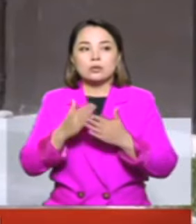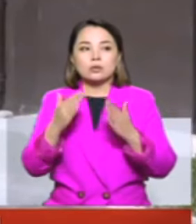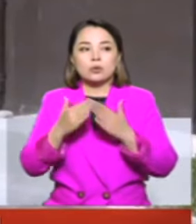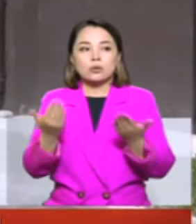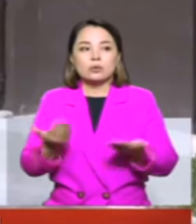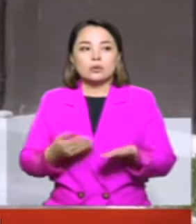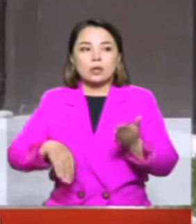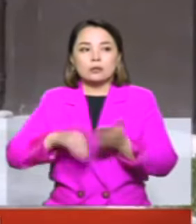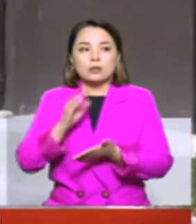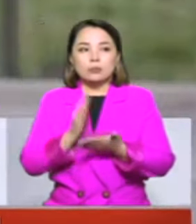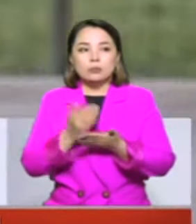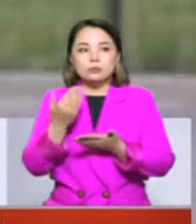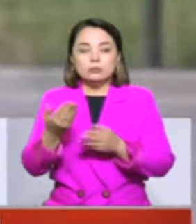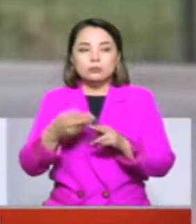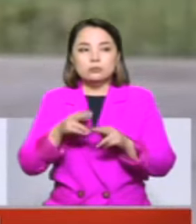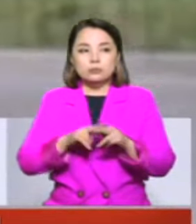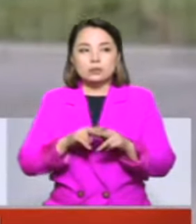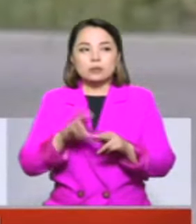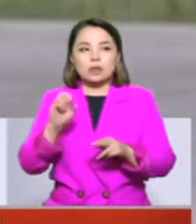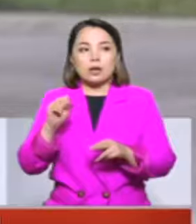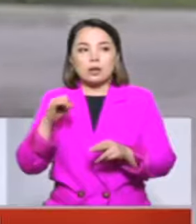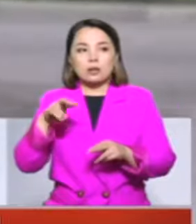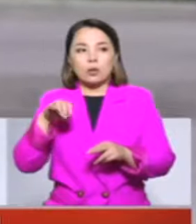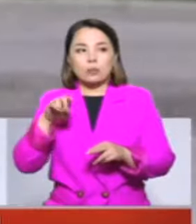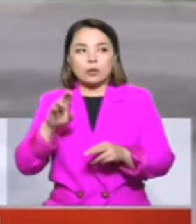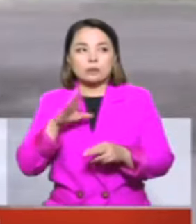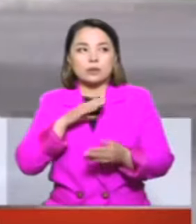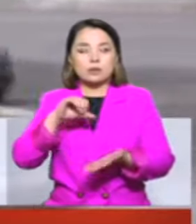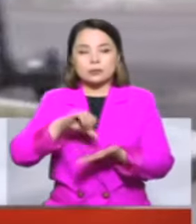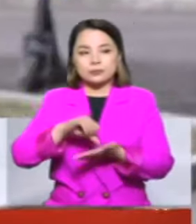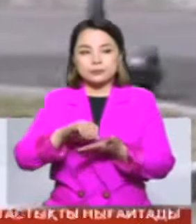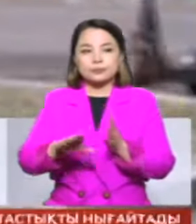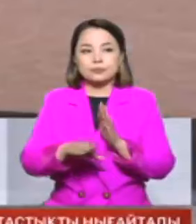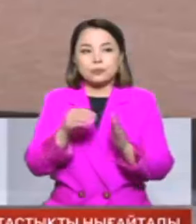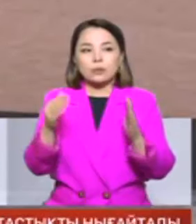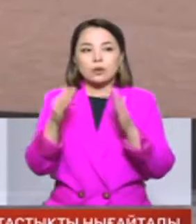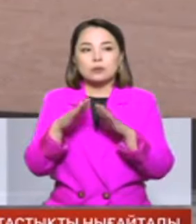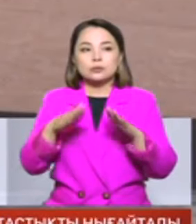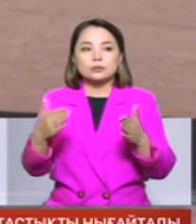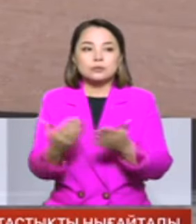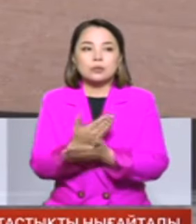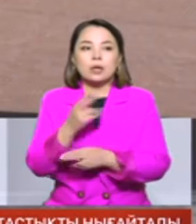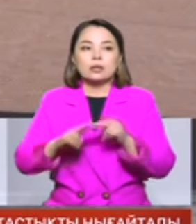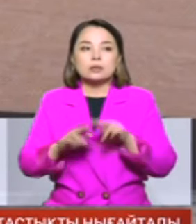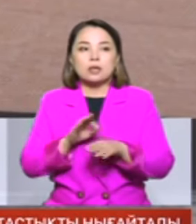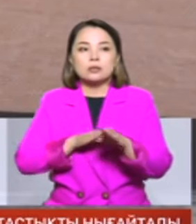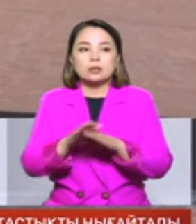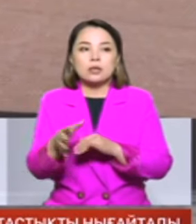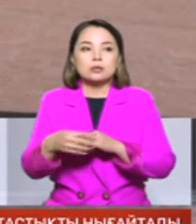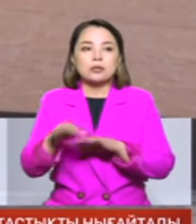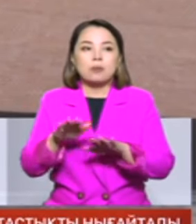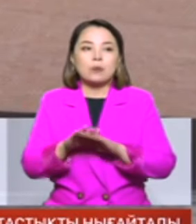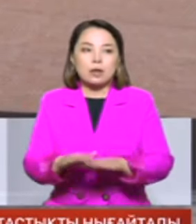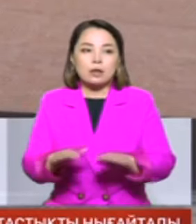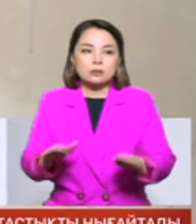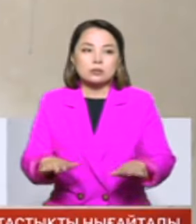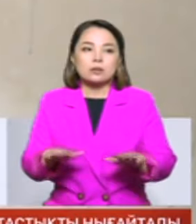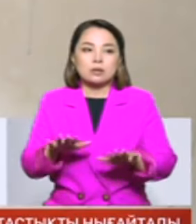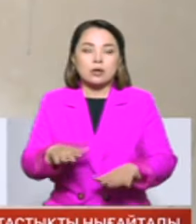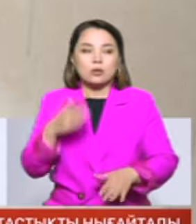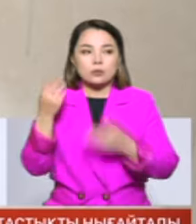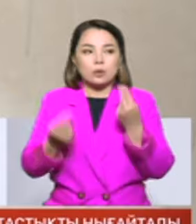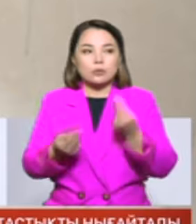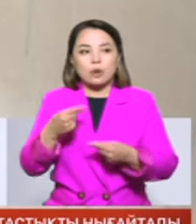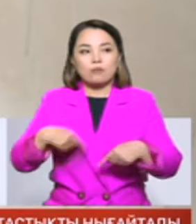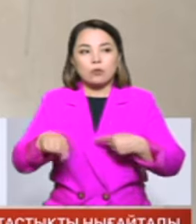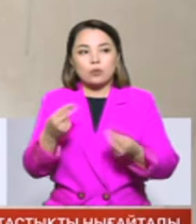сатып алынды. Солардың қатарында Сайлаубек Нұрмышев та бар. Таңдап алған үйі жаңадан салынған, ауласында балалар алаңқайы, футбол